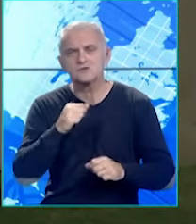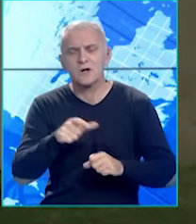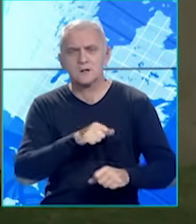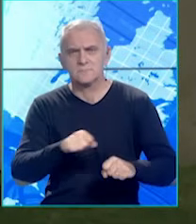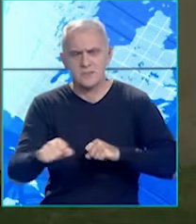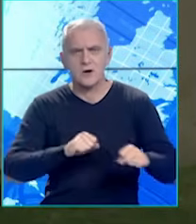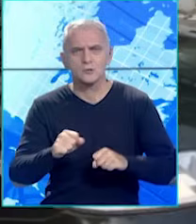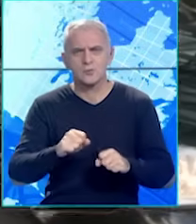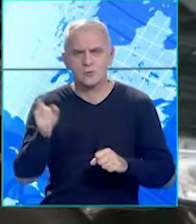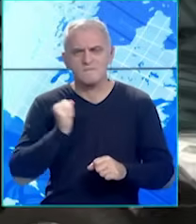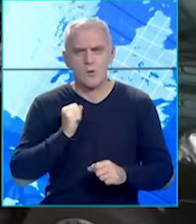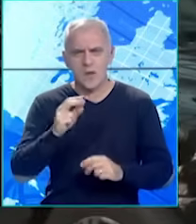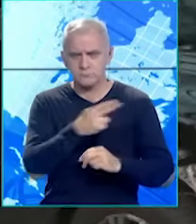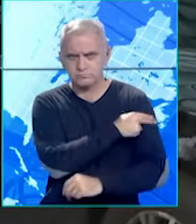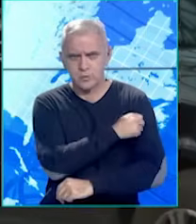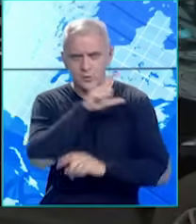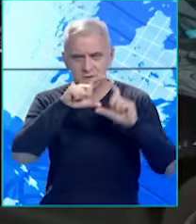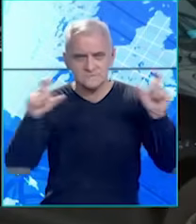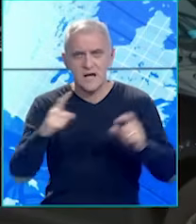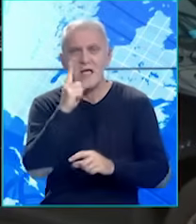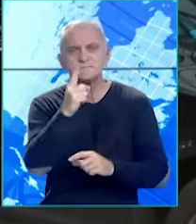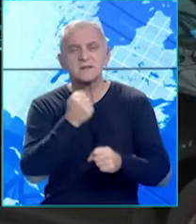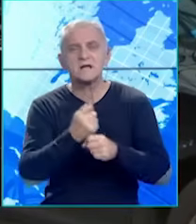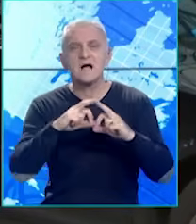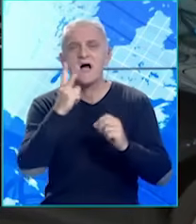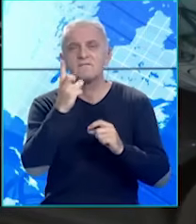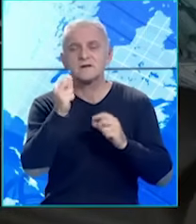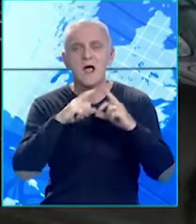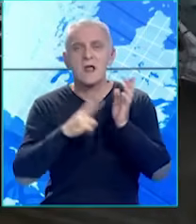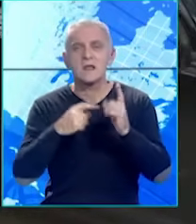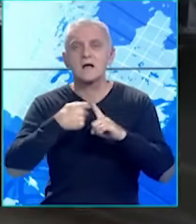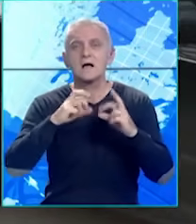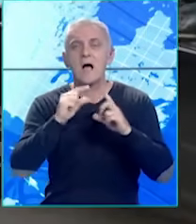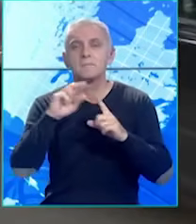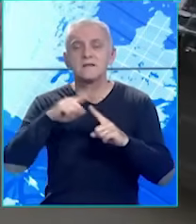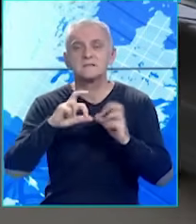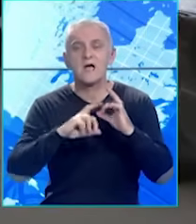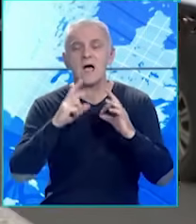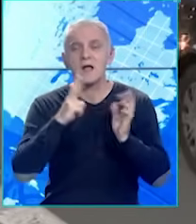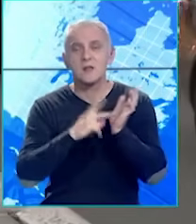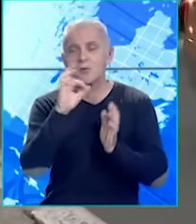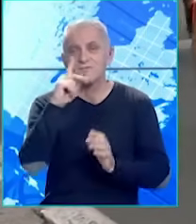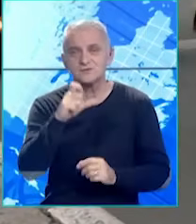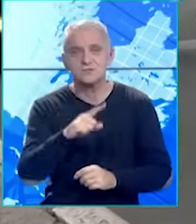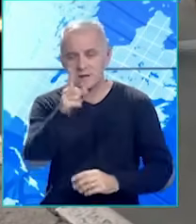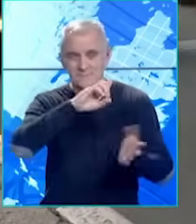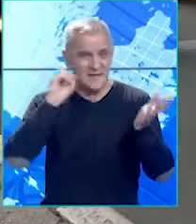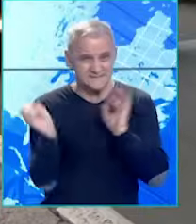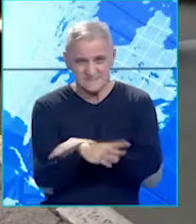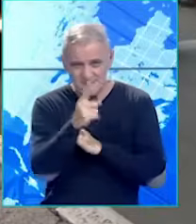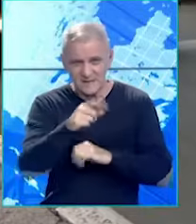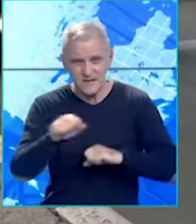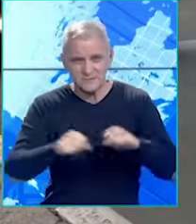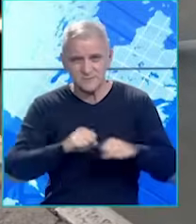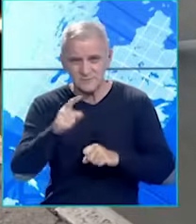direktor opšte bolnice u Sarajevu Ismet Gavran Kapetanović. Podsjetimo, priča o smjeni direktorice CUS-a pokrenuta je na sjednici